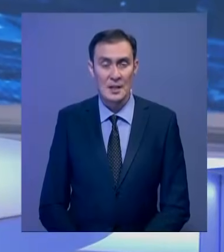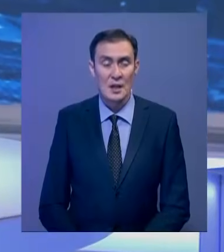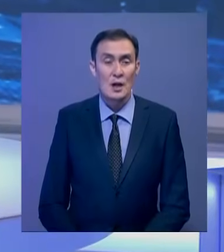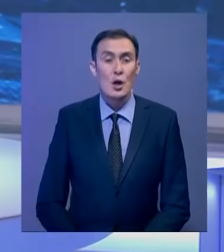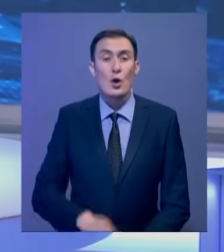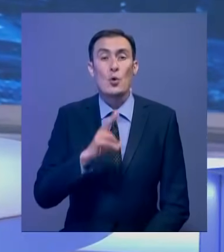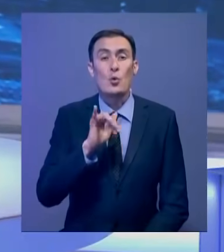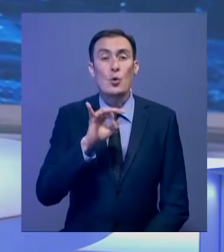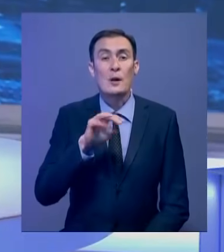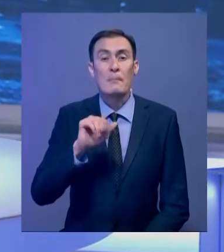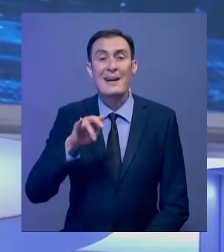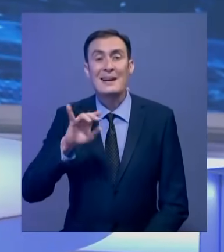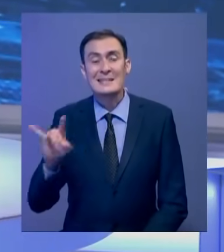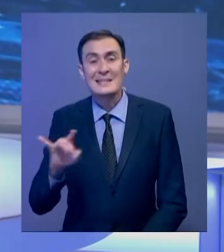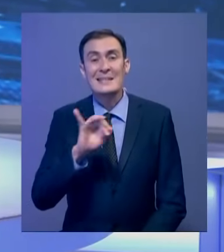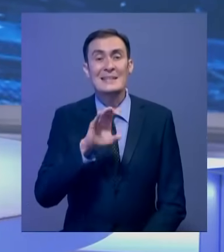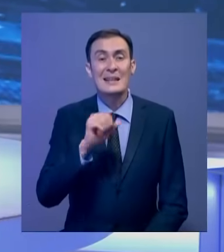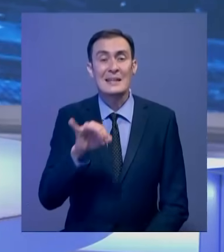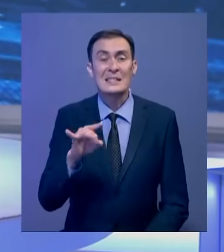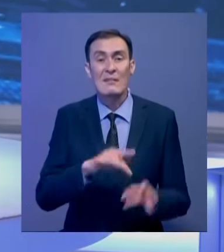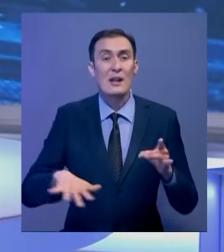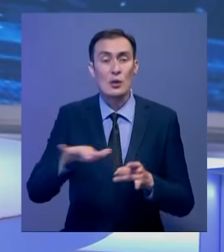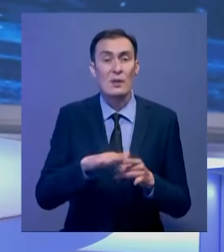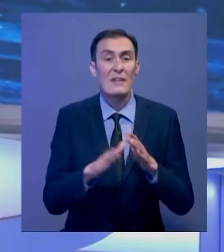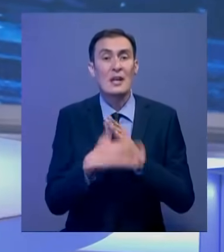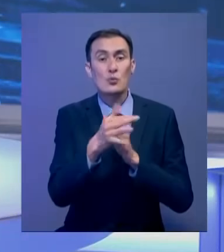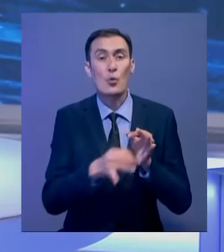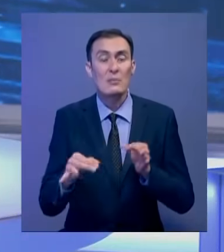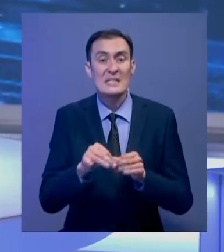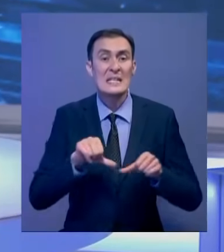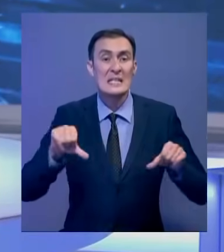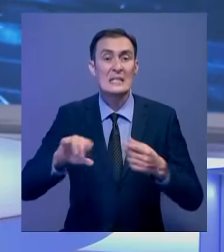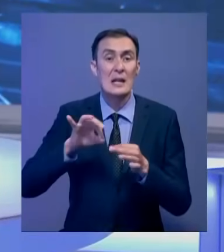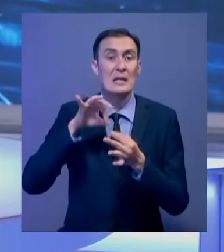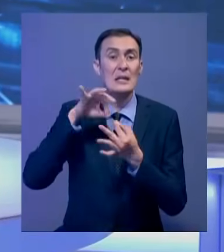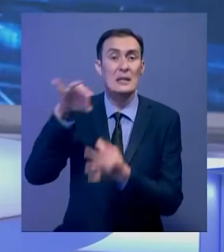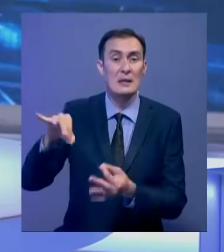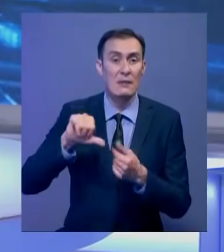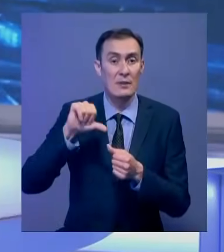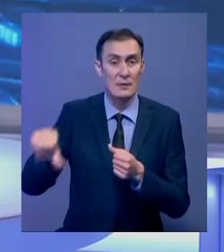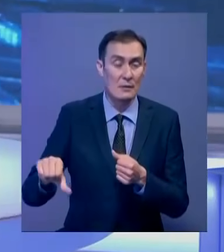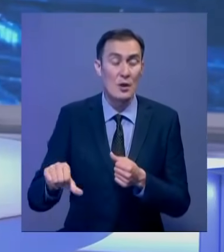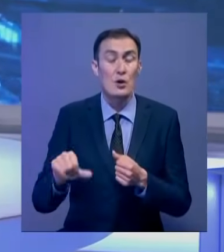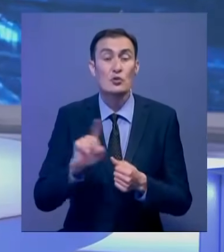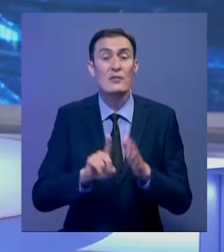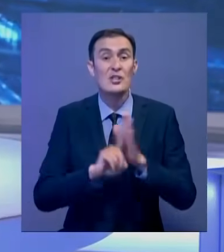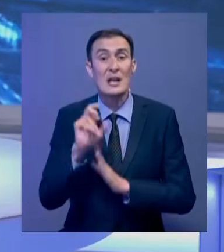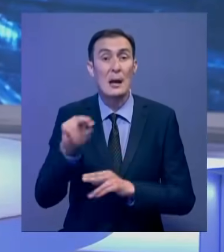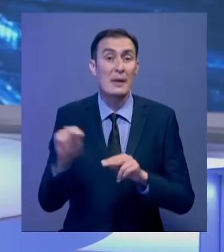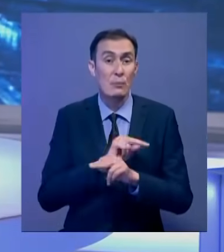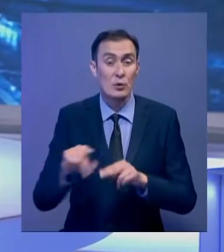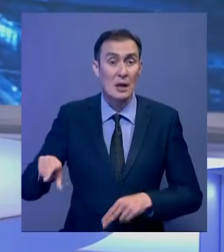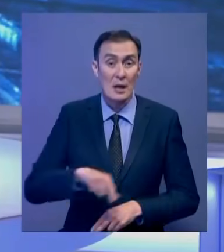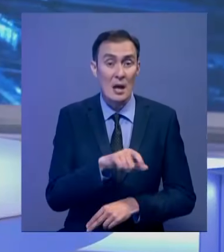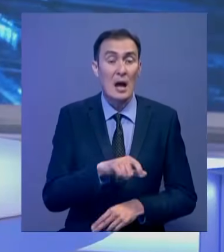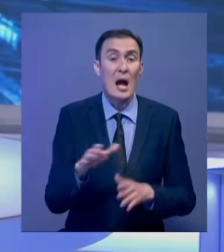Жители Курмангазинского и Исатайского районов Атырауской области остались практически изолированными от внешнего мира. Дело в том, что с началом капитального ремонта